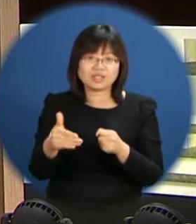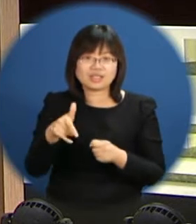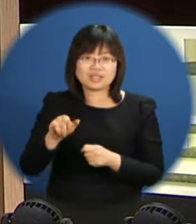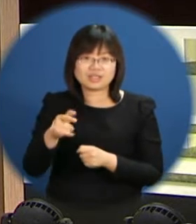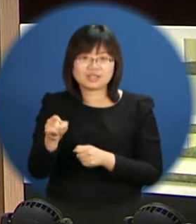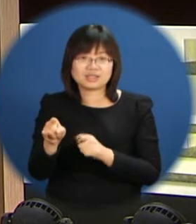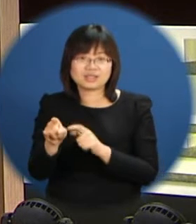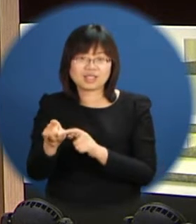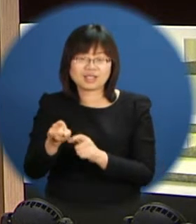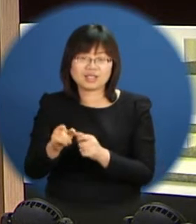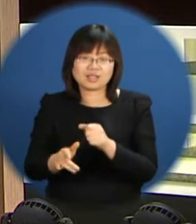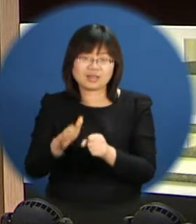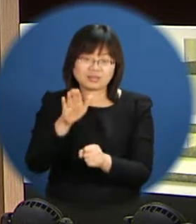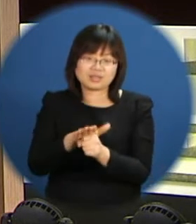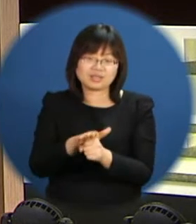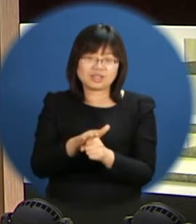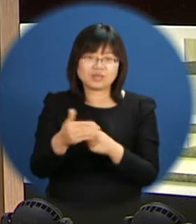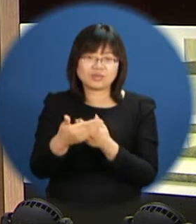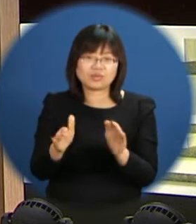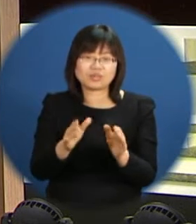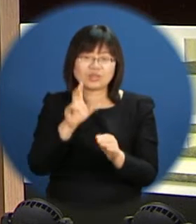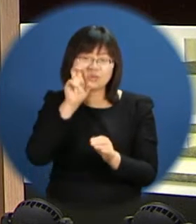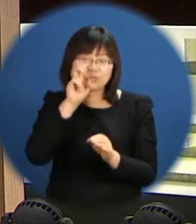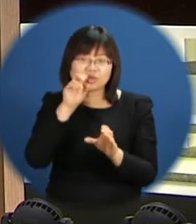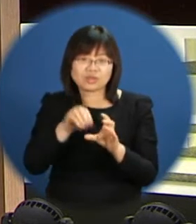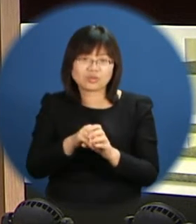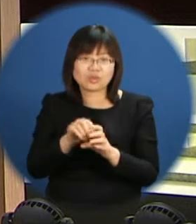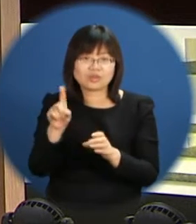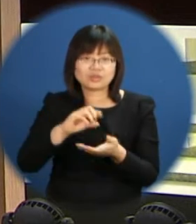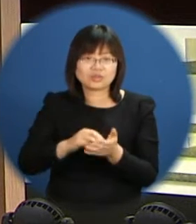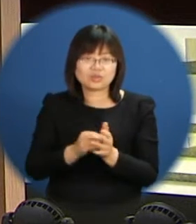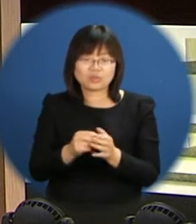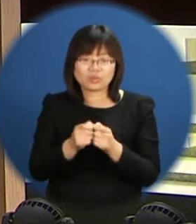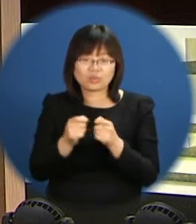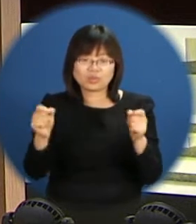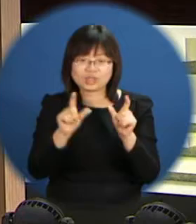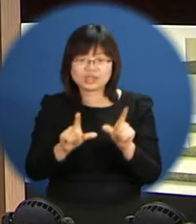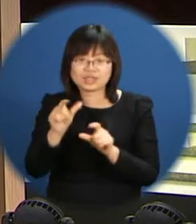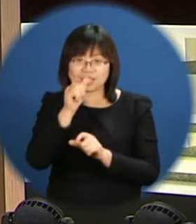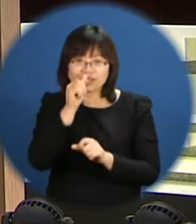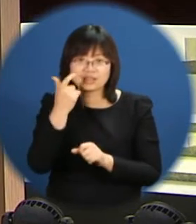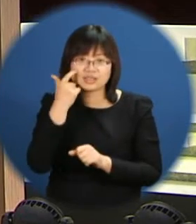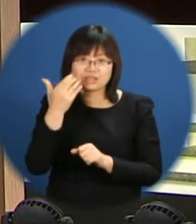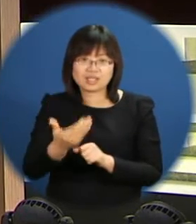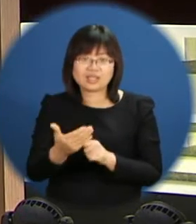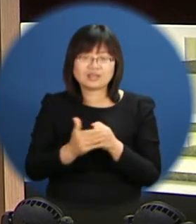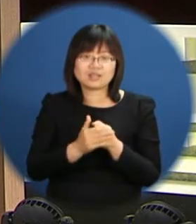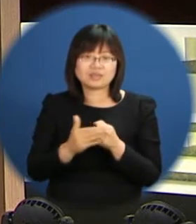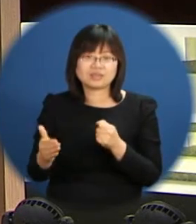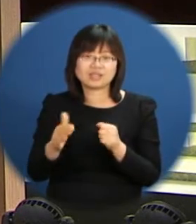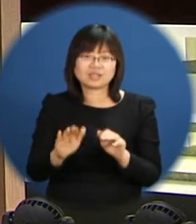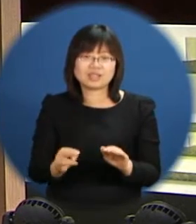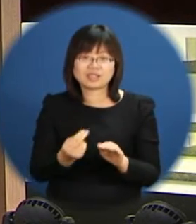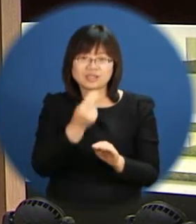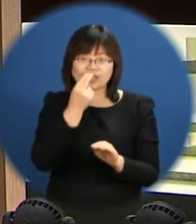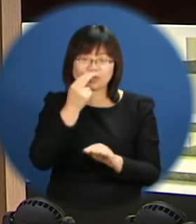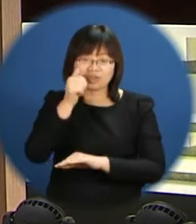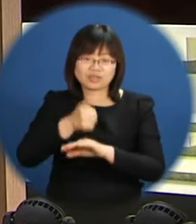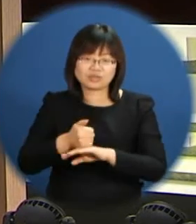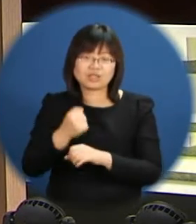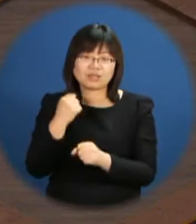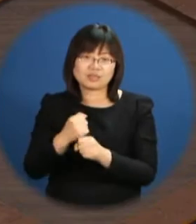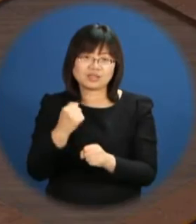기체 밀폐된 공간 속에 쥐를 넣어놓고 인자 얼마나 오래 사느냐 그랬고 뭐 이제 산소를 나중에